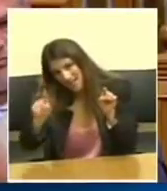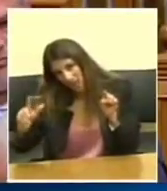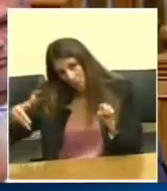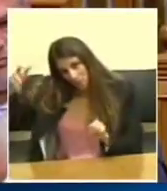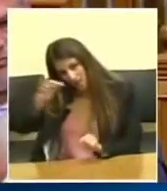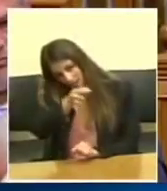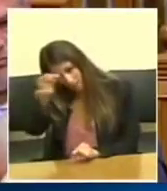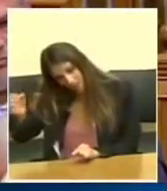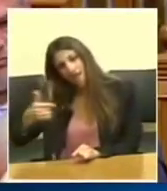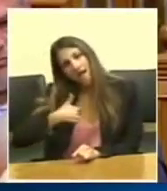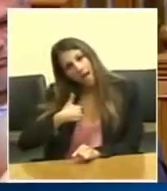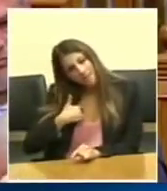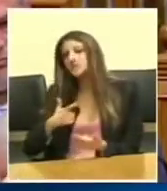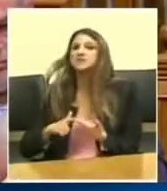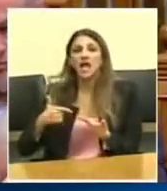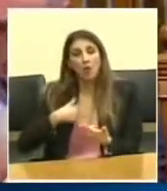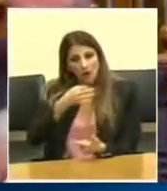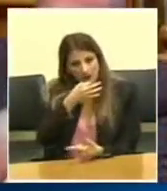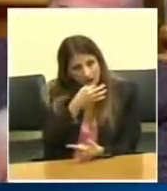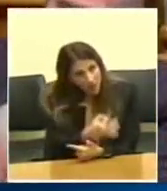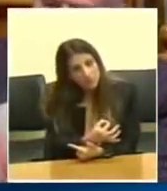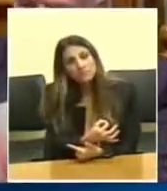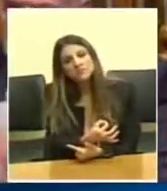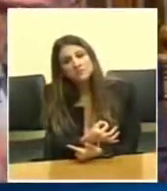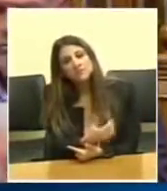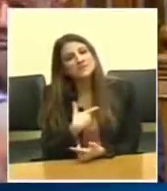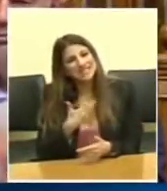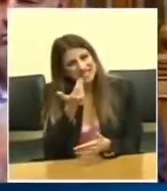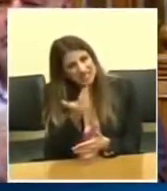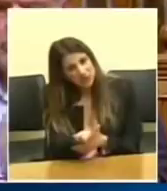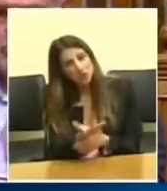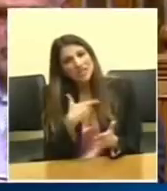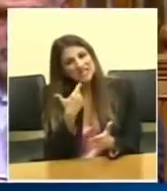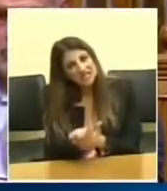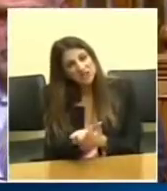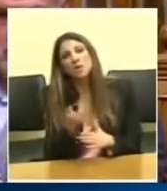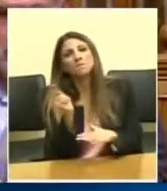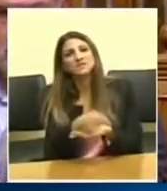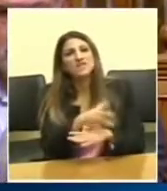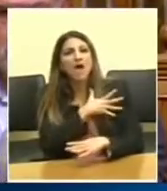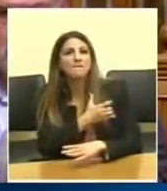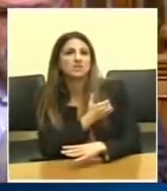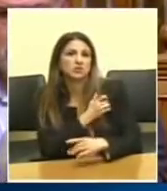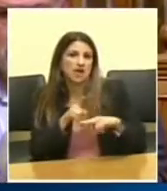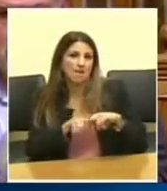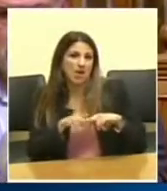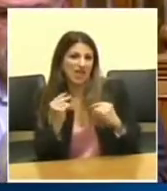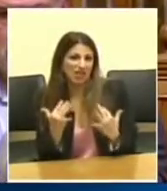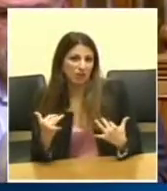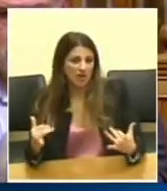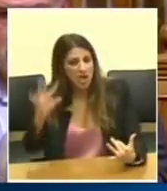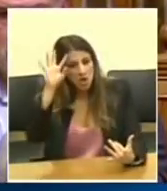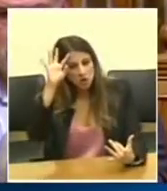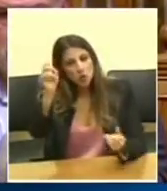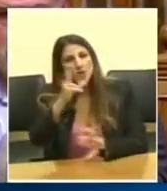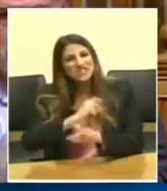ότι εγώ σας αναγγέλω ότι θα ζητήσω ψήφο εμπιστοσύνης από την Ελληνική Βουλή, ώστε η συζήτηση